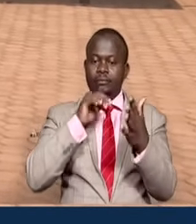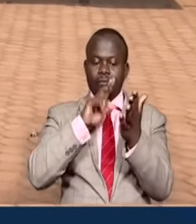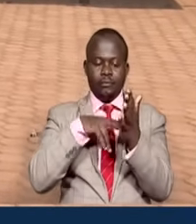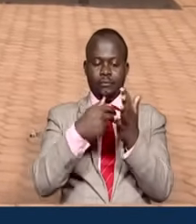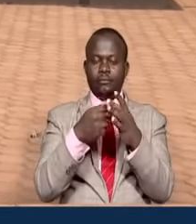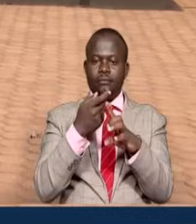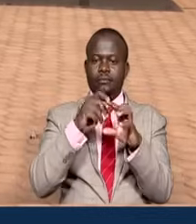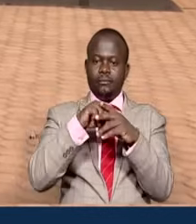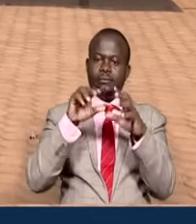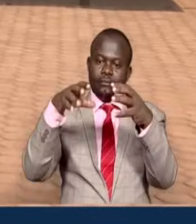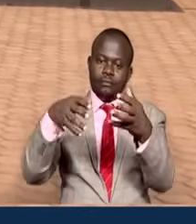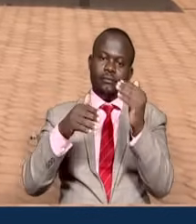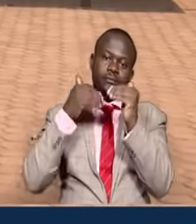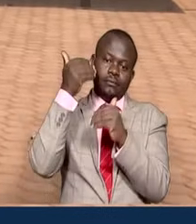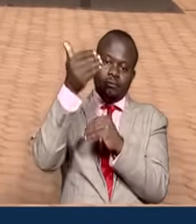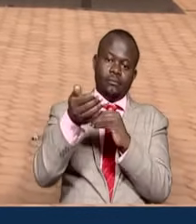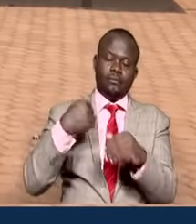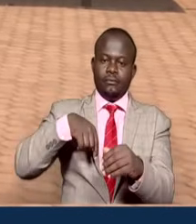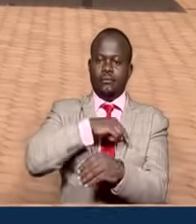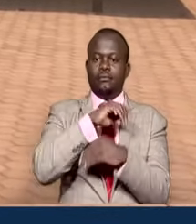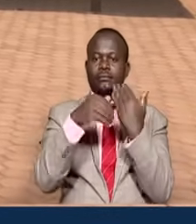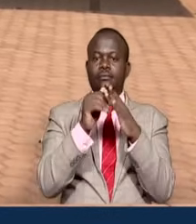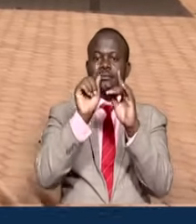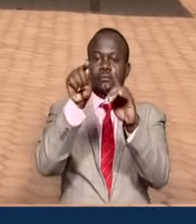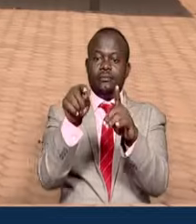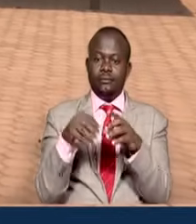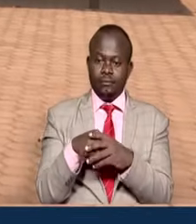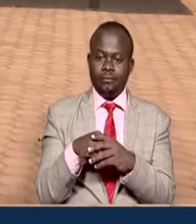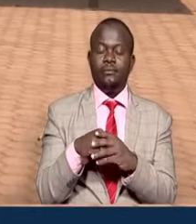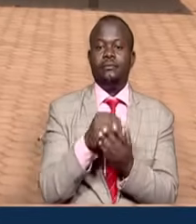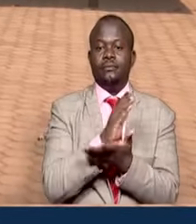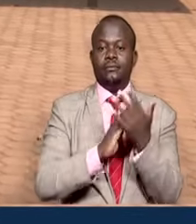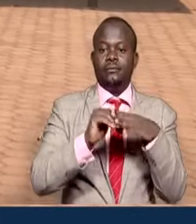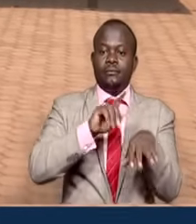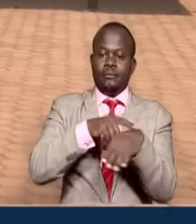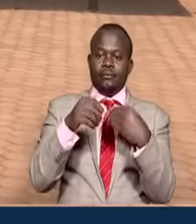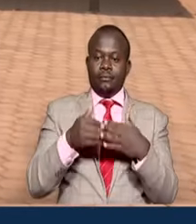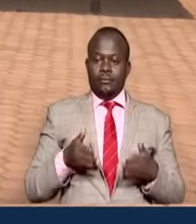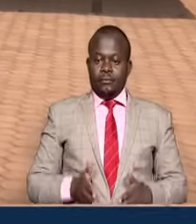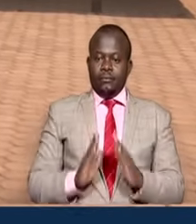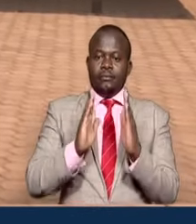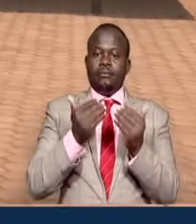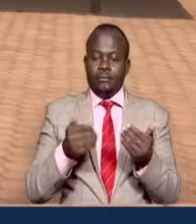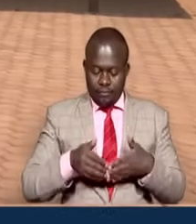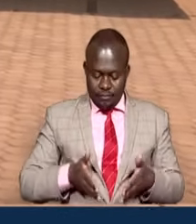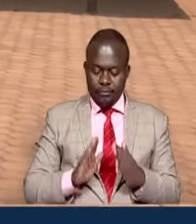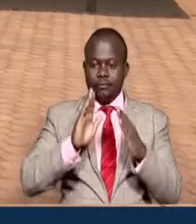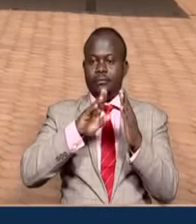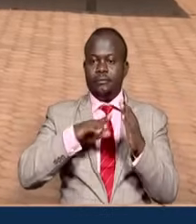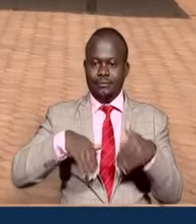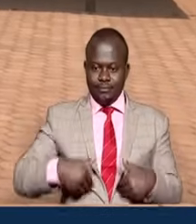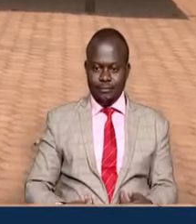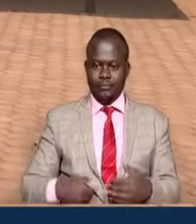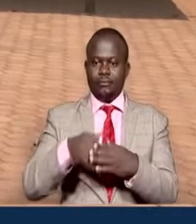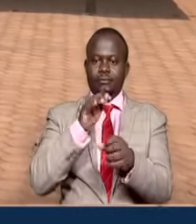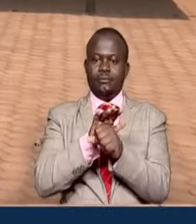kundi kominote, noneho twebwe tukajya kumutwara. Hari igihe tubyaza umuntu umwana akavuka ananiwe cyane,